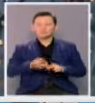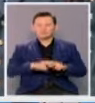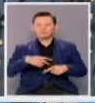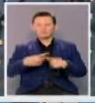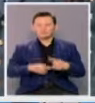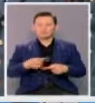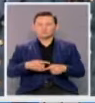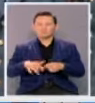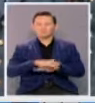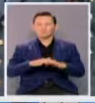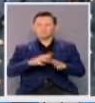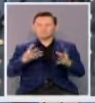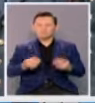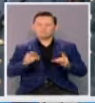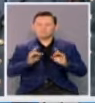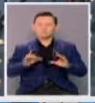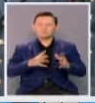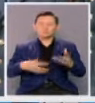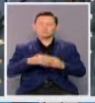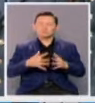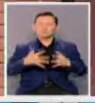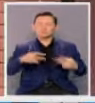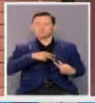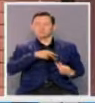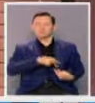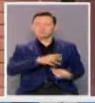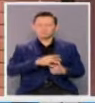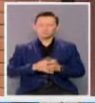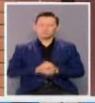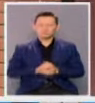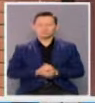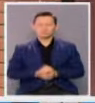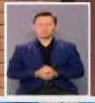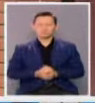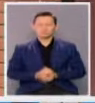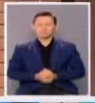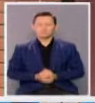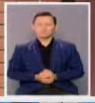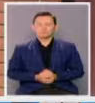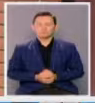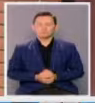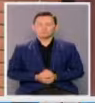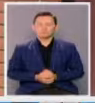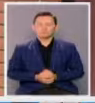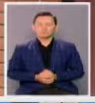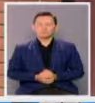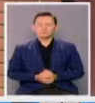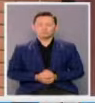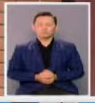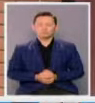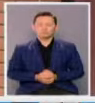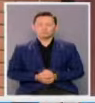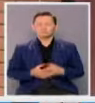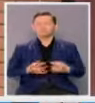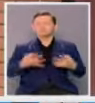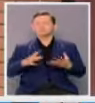тәрбиесін осындай насихаттауға үлкен үлес қосып жатыр. Баршамызға белгілі, бүгінгі таңда жалпы көшеге кісі